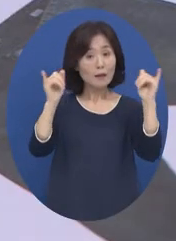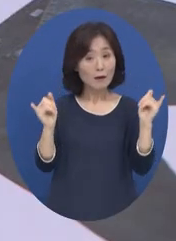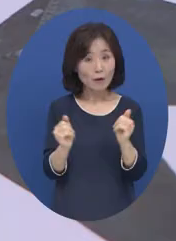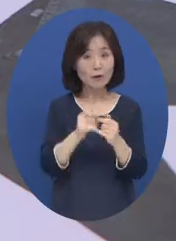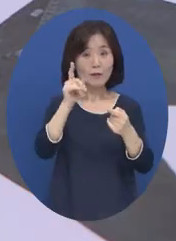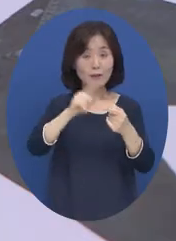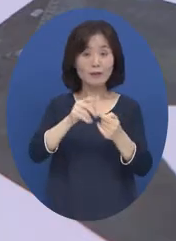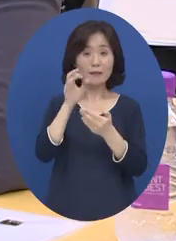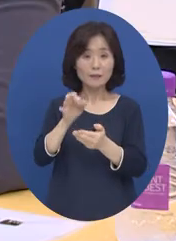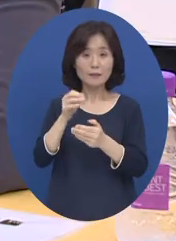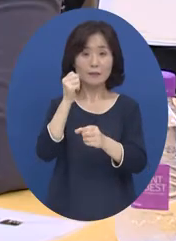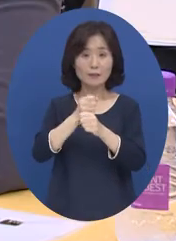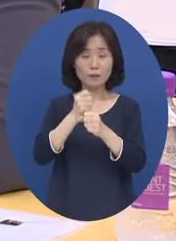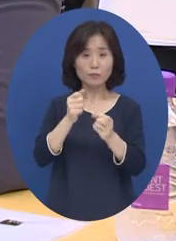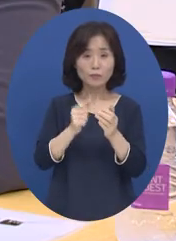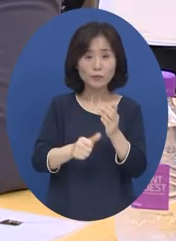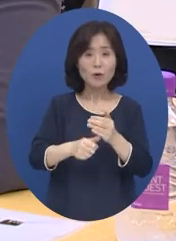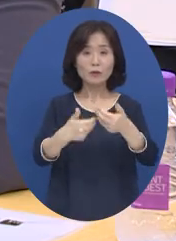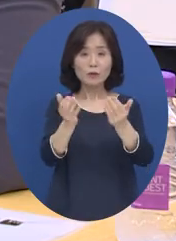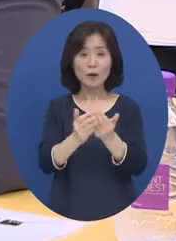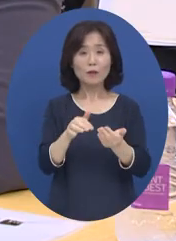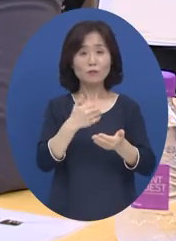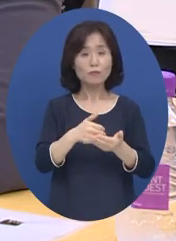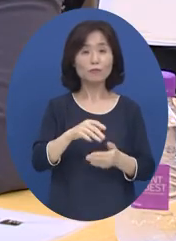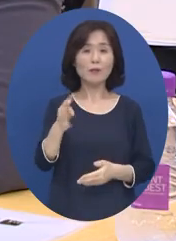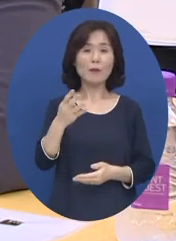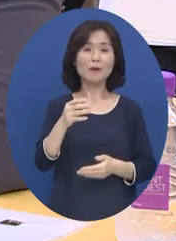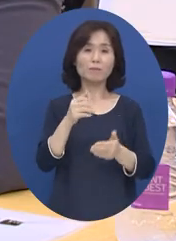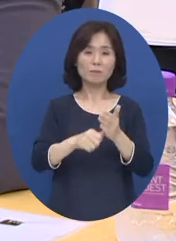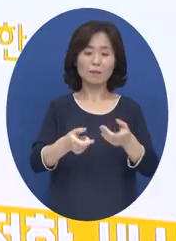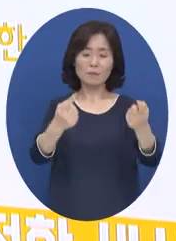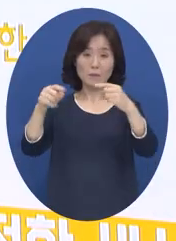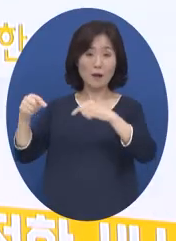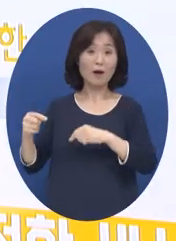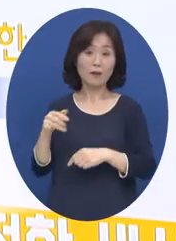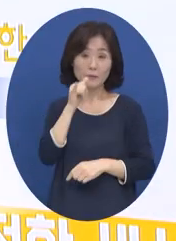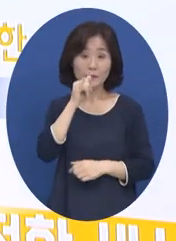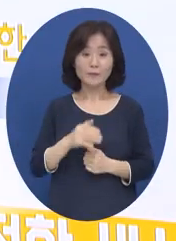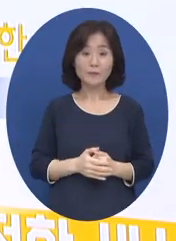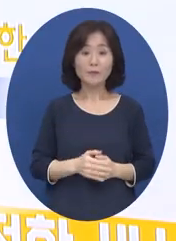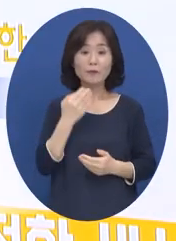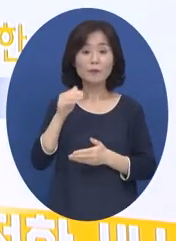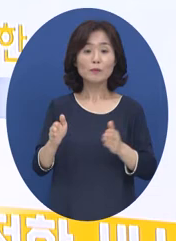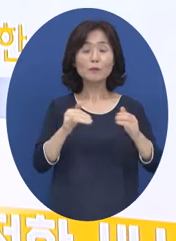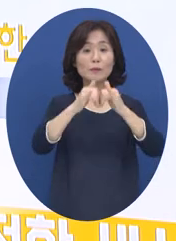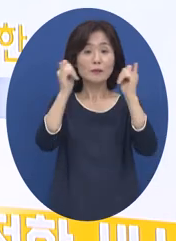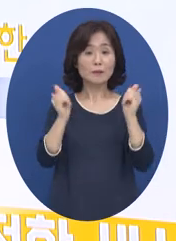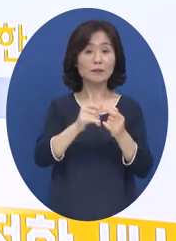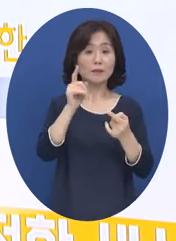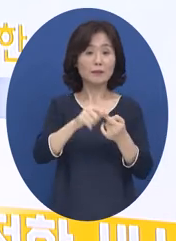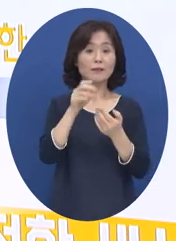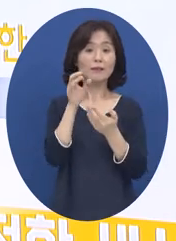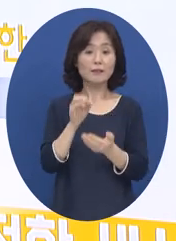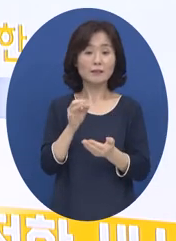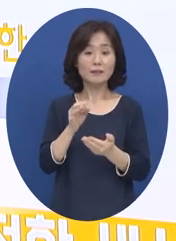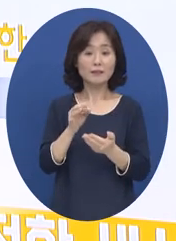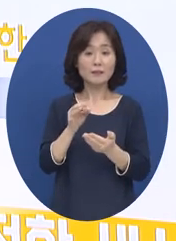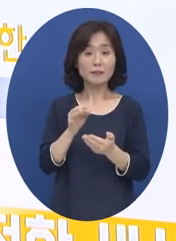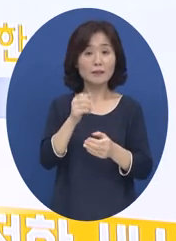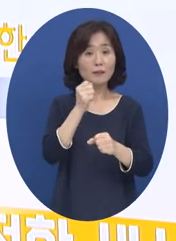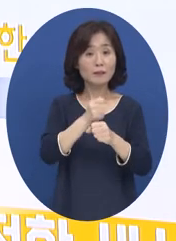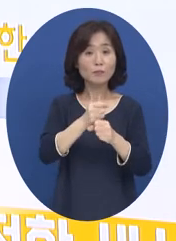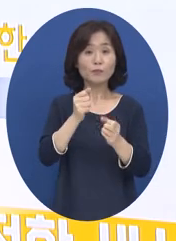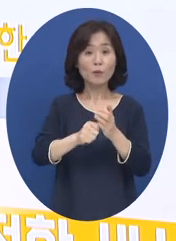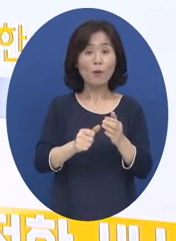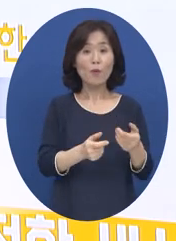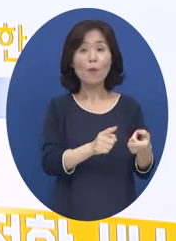생산품 생산기관과 단체 400여 개 상품들이 참여합니다. 경기도 사회적 가치